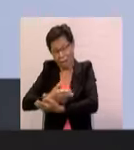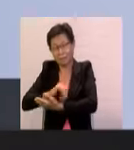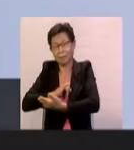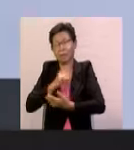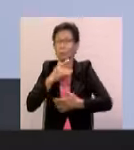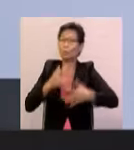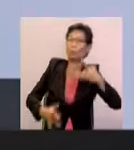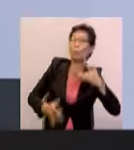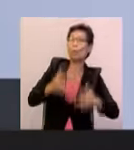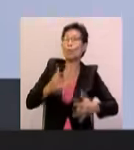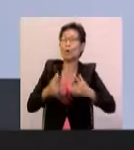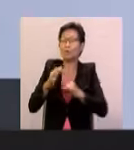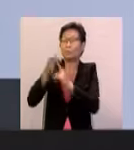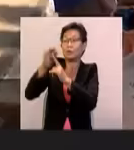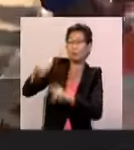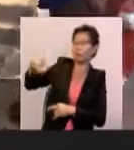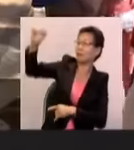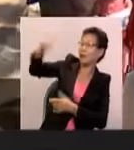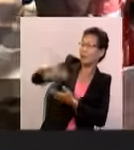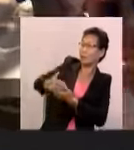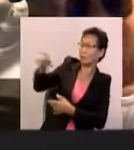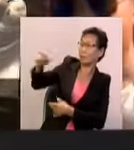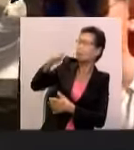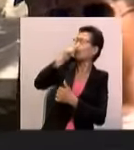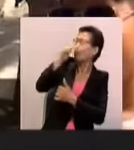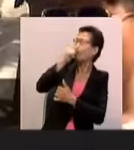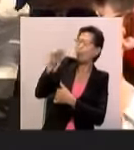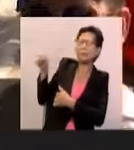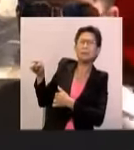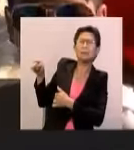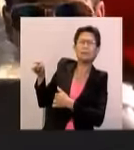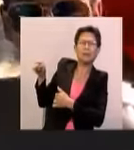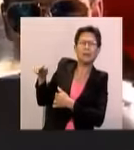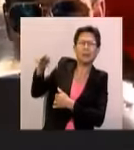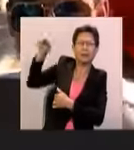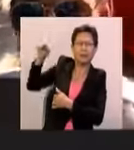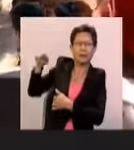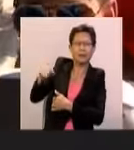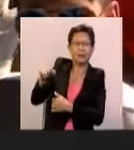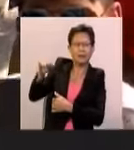memang excited. Especially yang besar ni, dia minat pasal